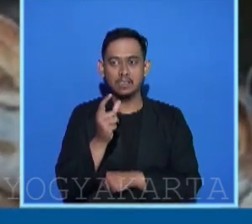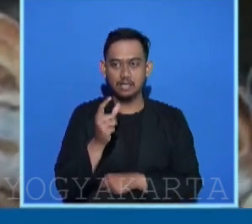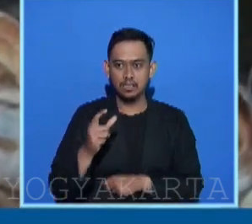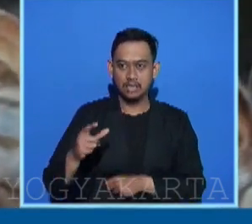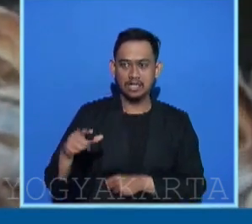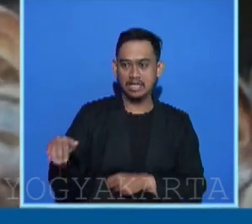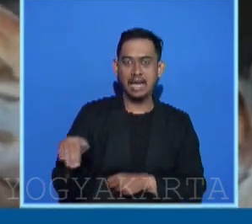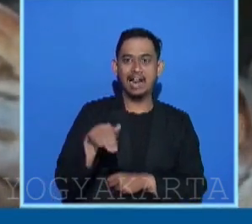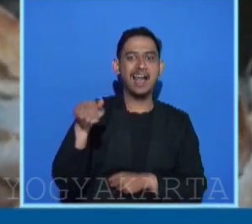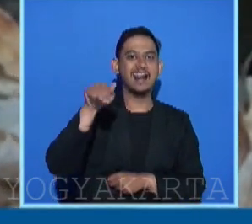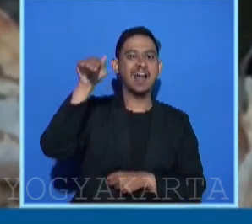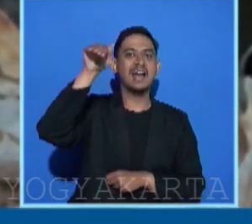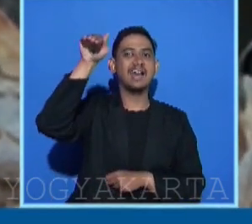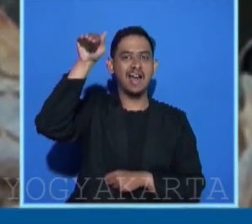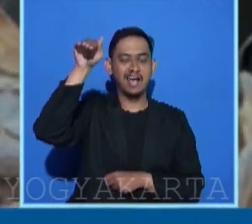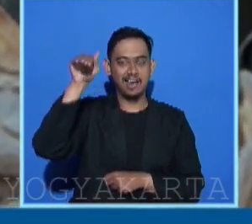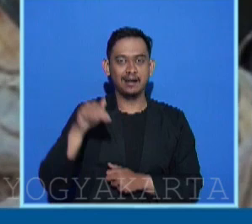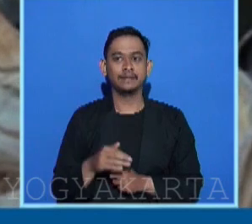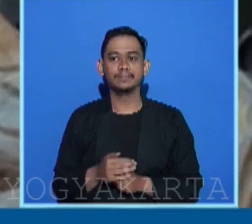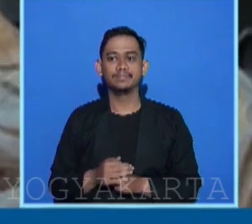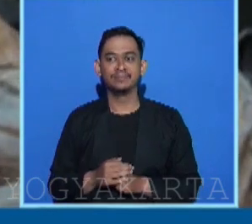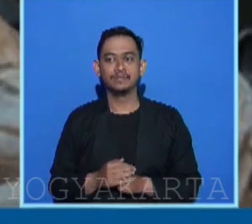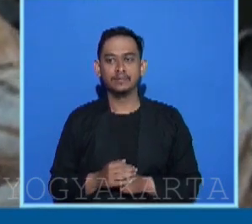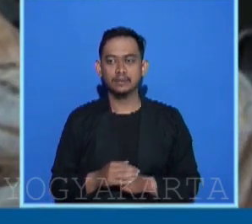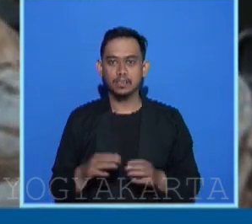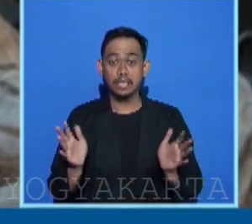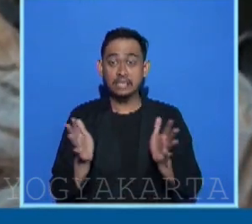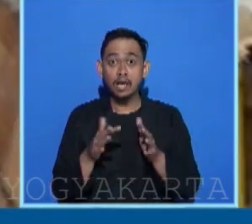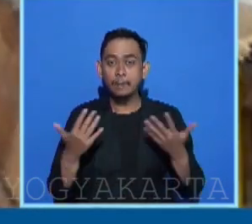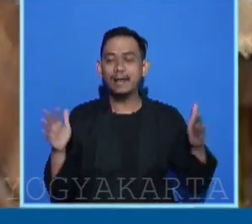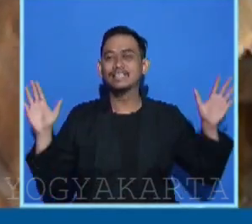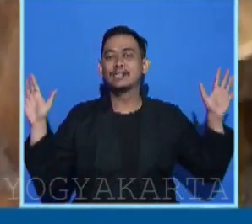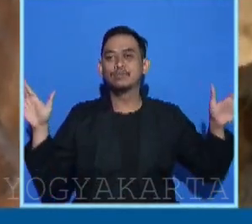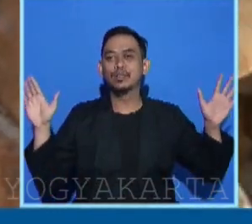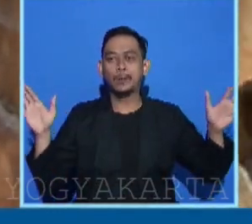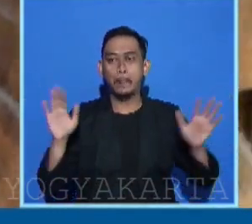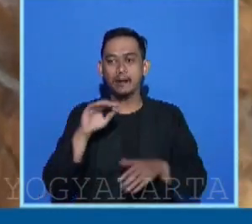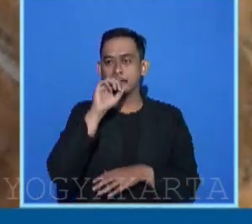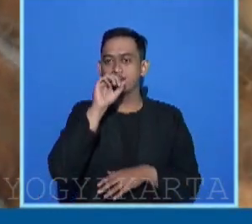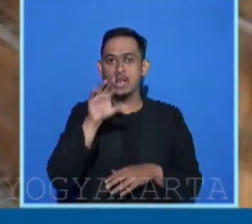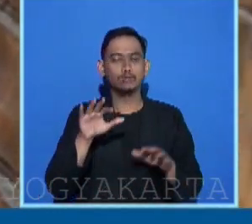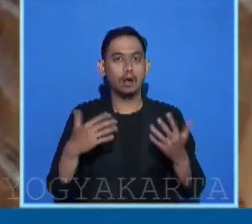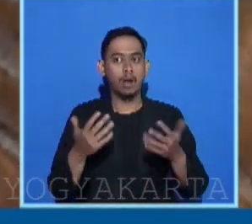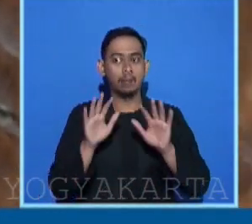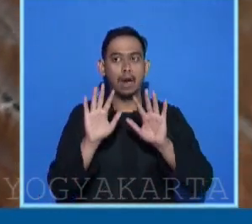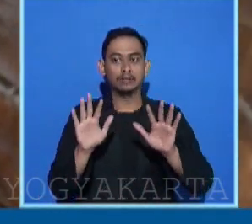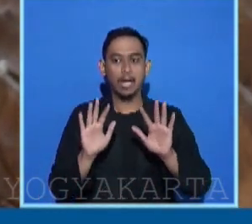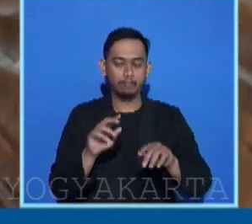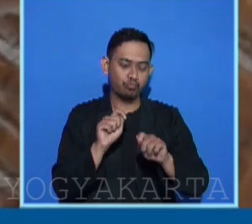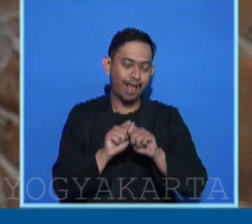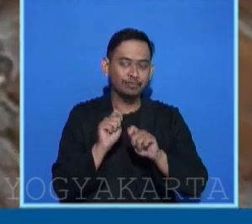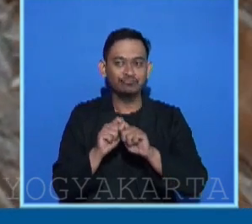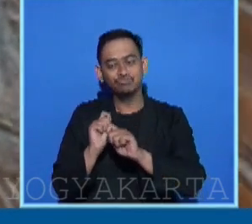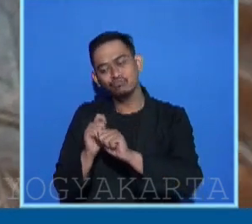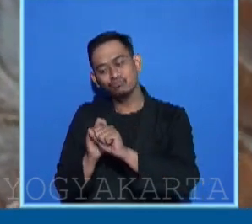rungkan kajawi peksi Garuda lannaga ingkang tembikar meniko Lek besure Ki sampun ngaselakan puluhan hasil seni ukir kanthi Manika